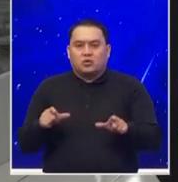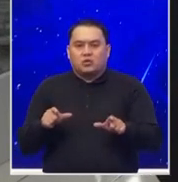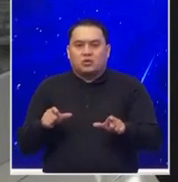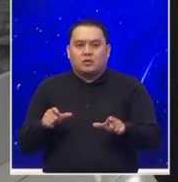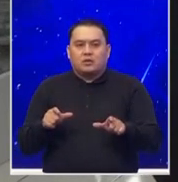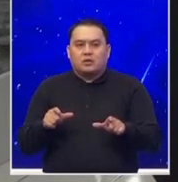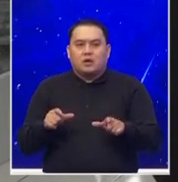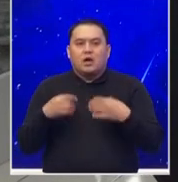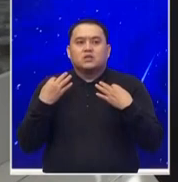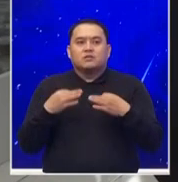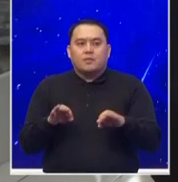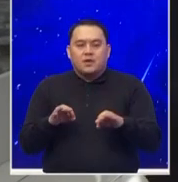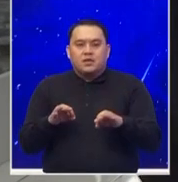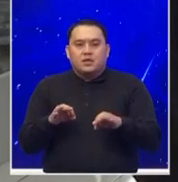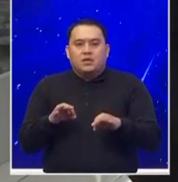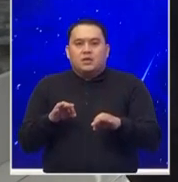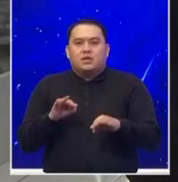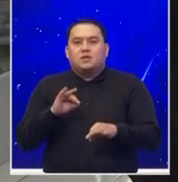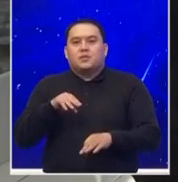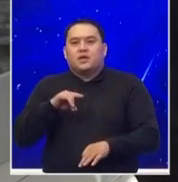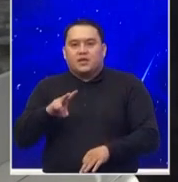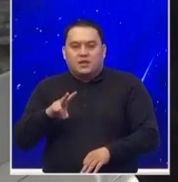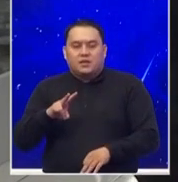Но освобождение от ИПН